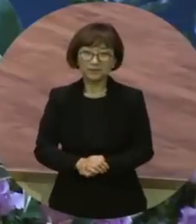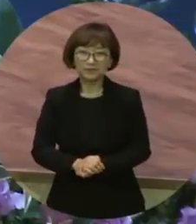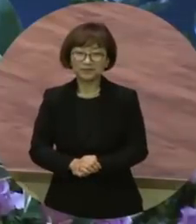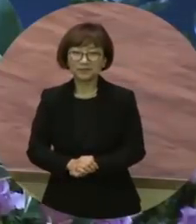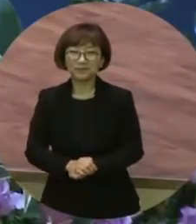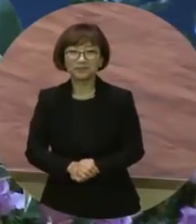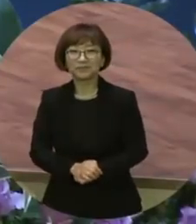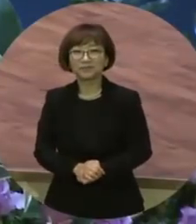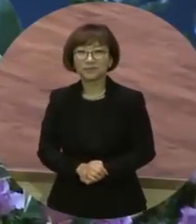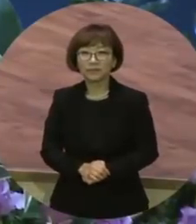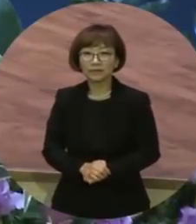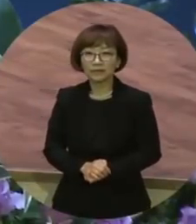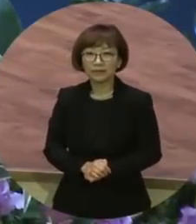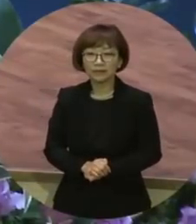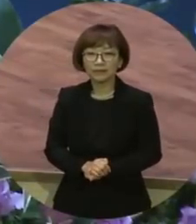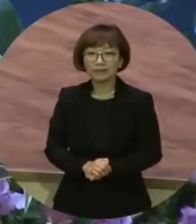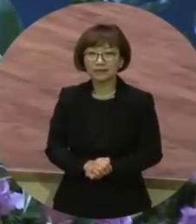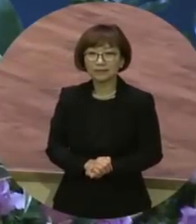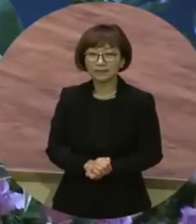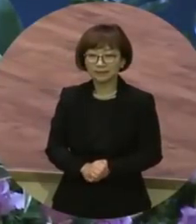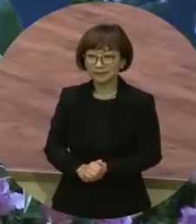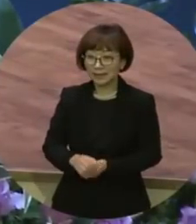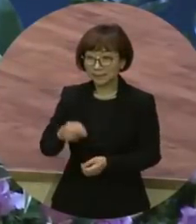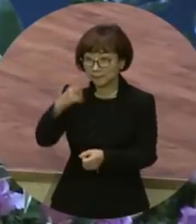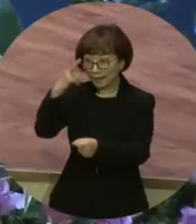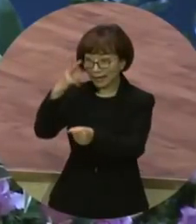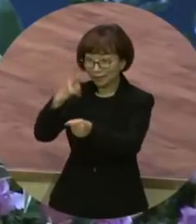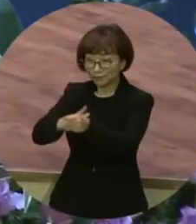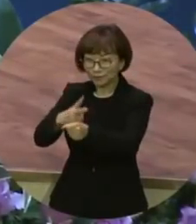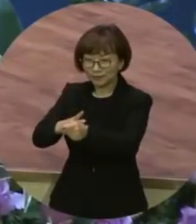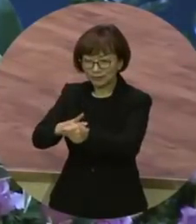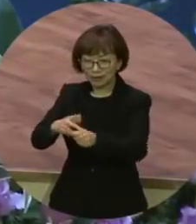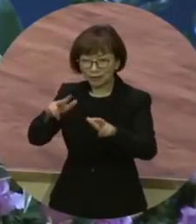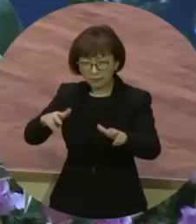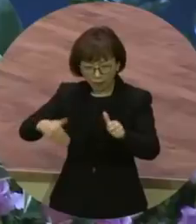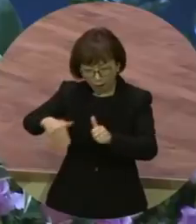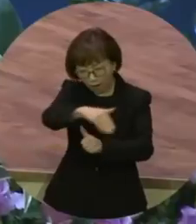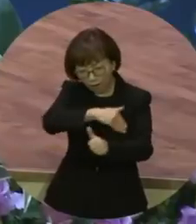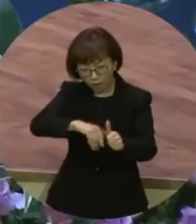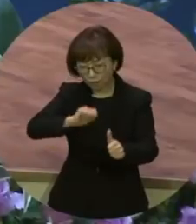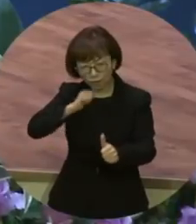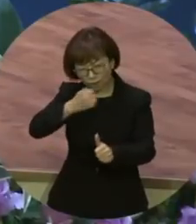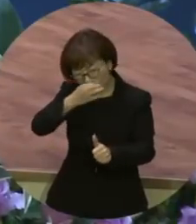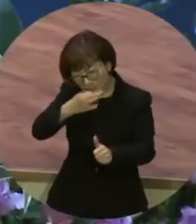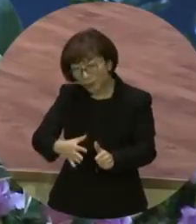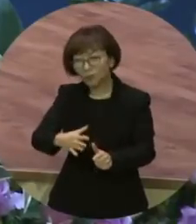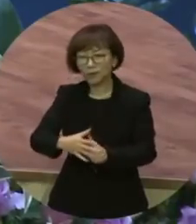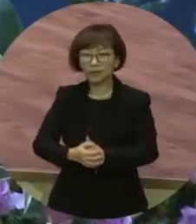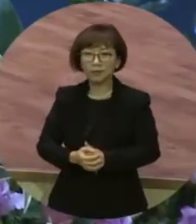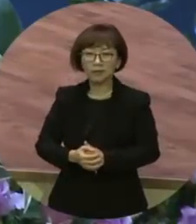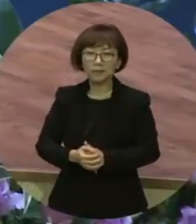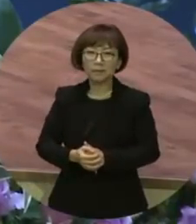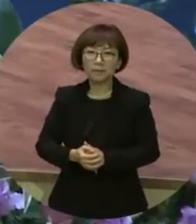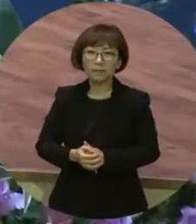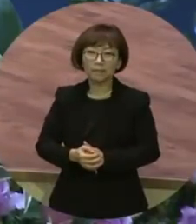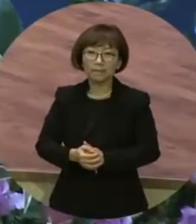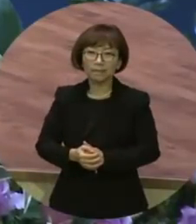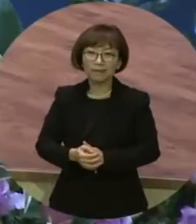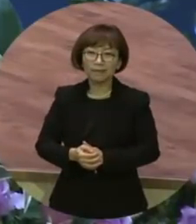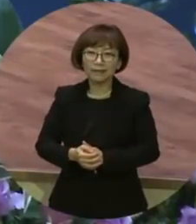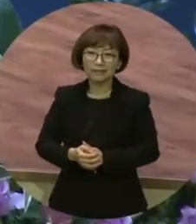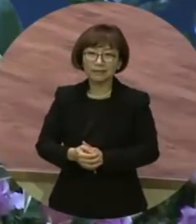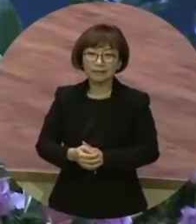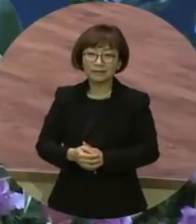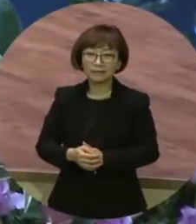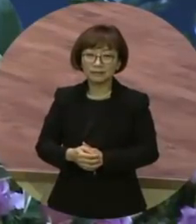실제 지금 감정적으로 기분적으로는 굉장히 어려운 상태예요. 말도 안 되는 상황입니다. 육신적인 그런